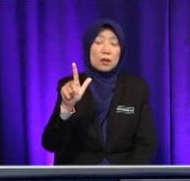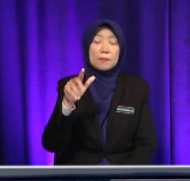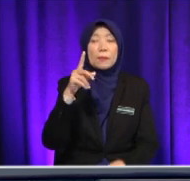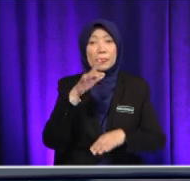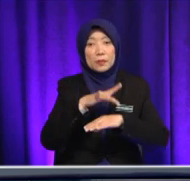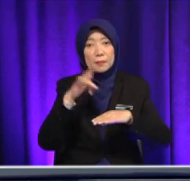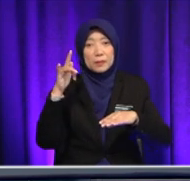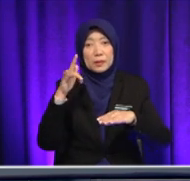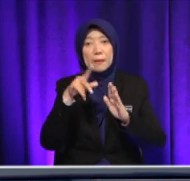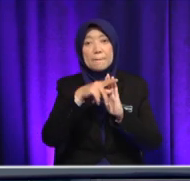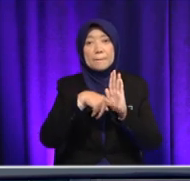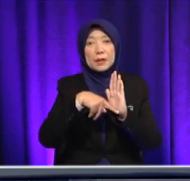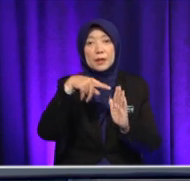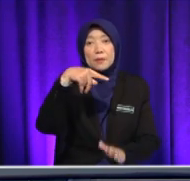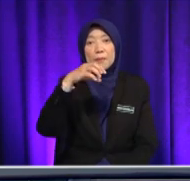sebagai